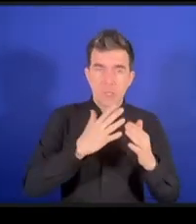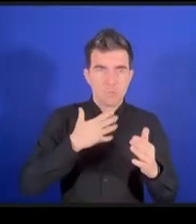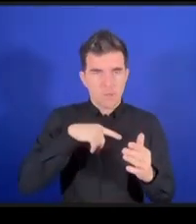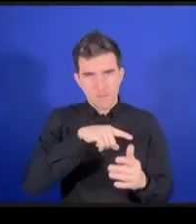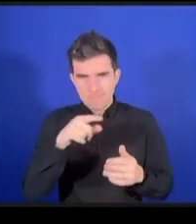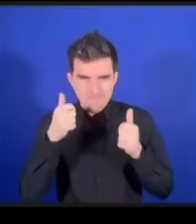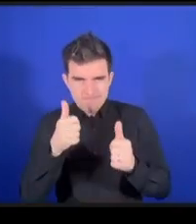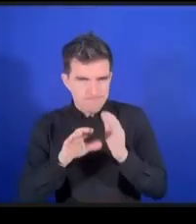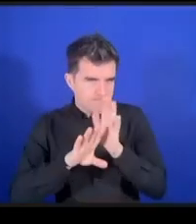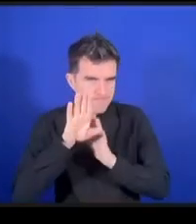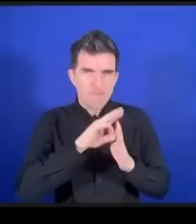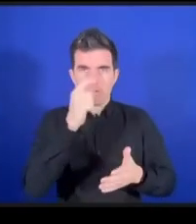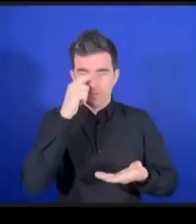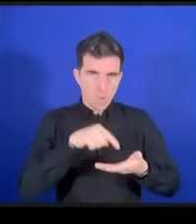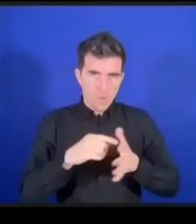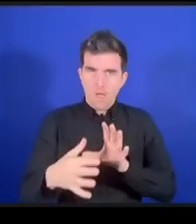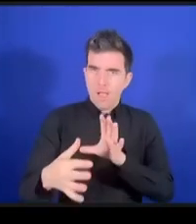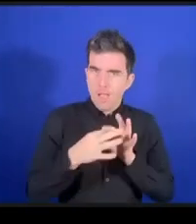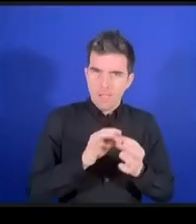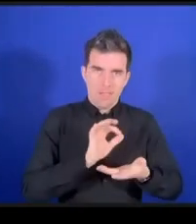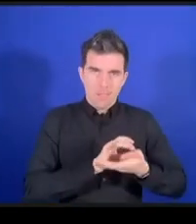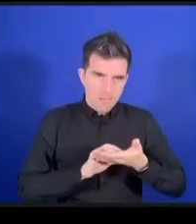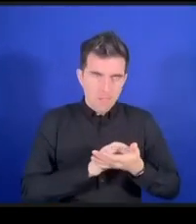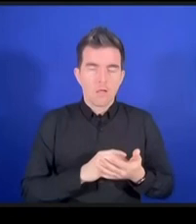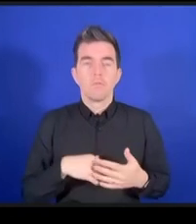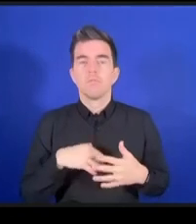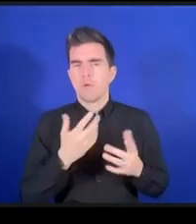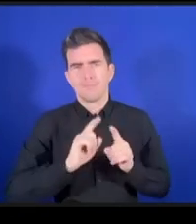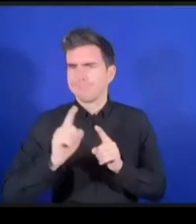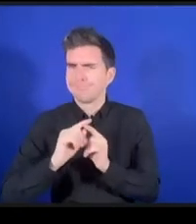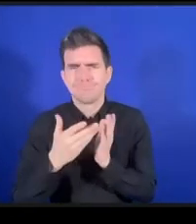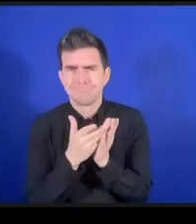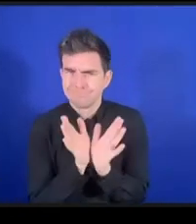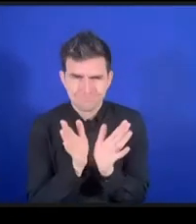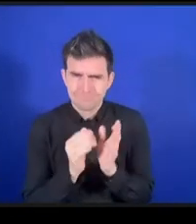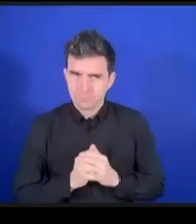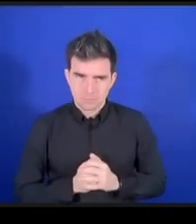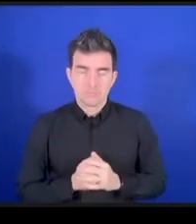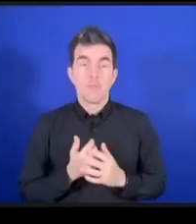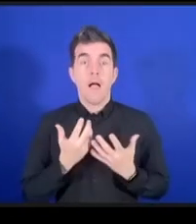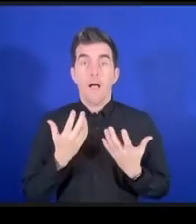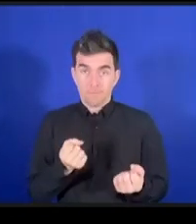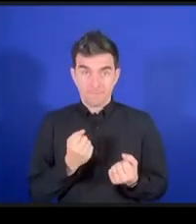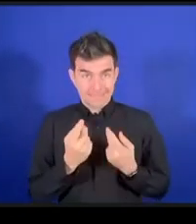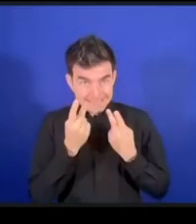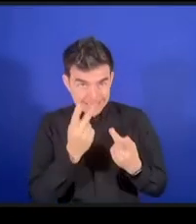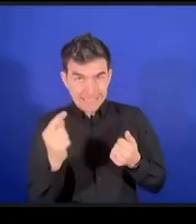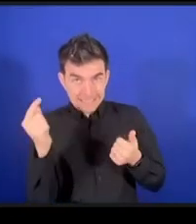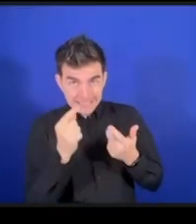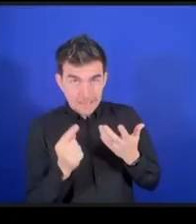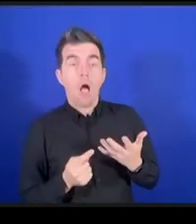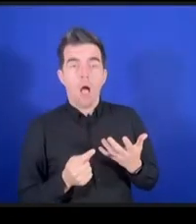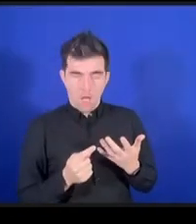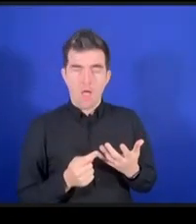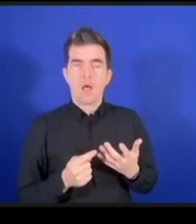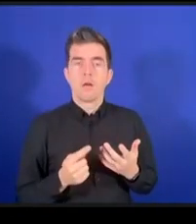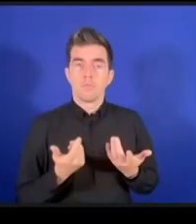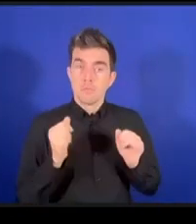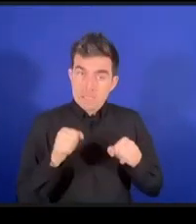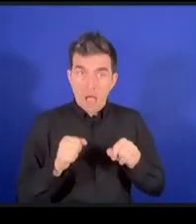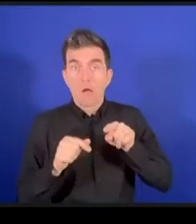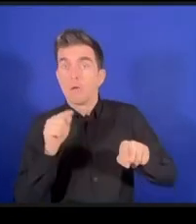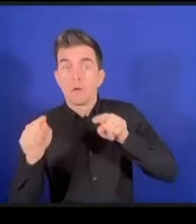такие целевые показатели У нас есть есть цели устойчивого развития которые находятся